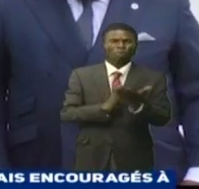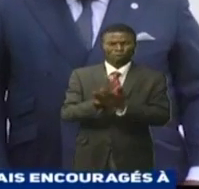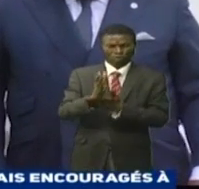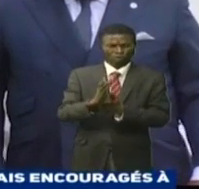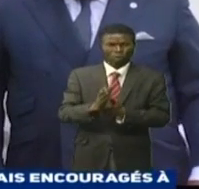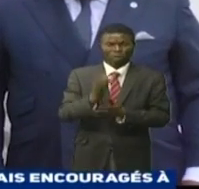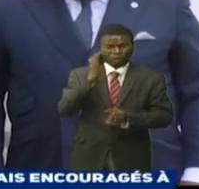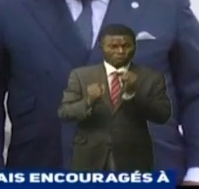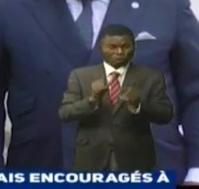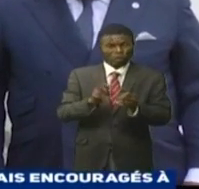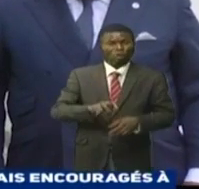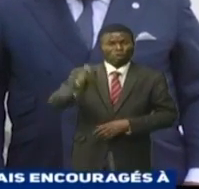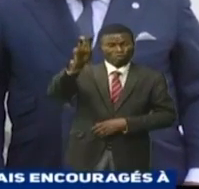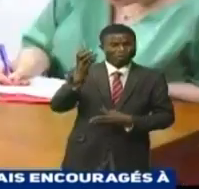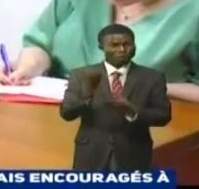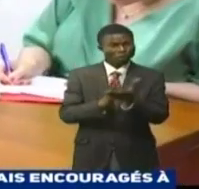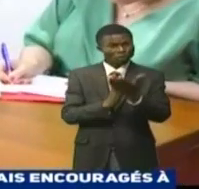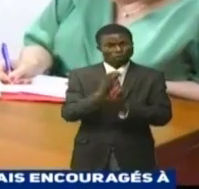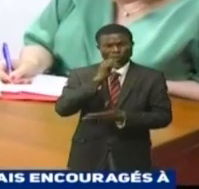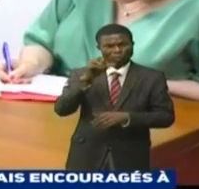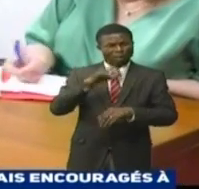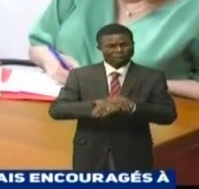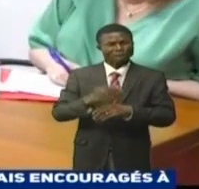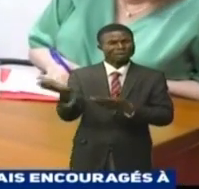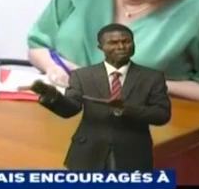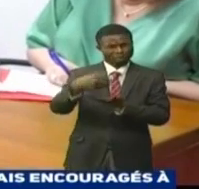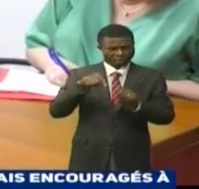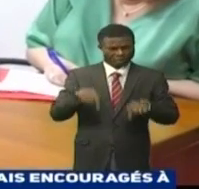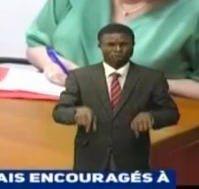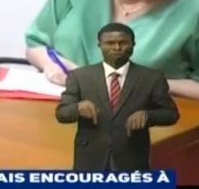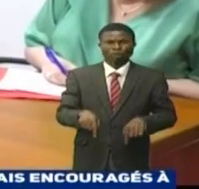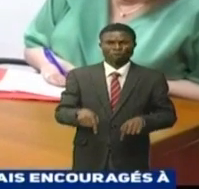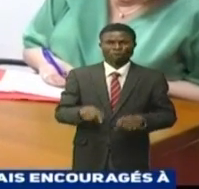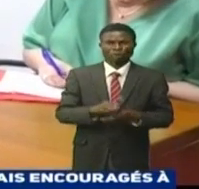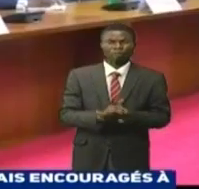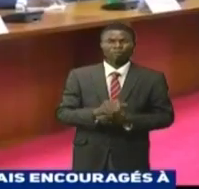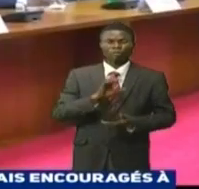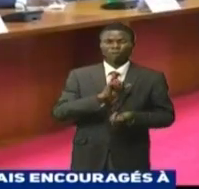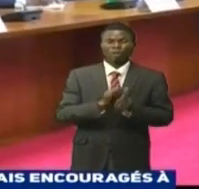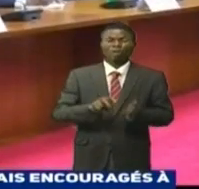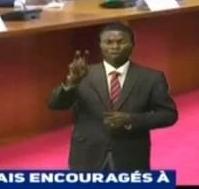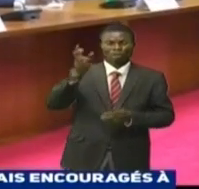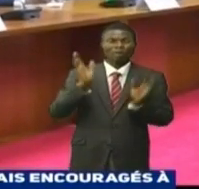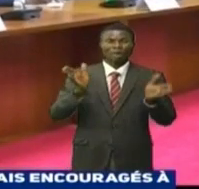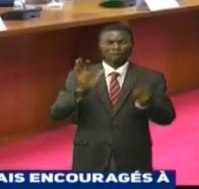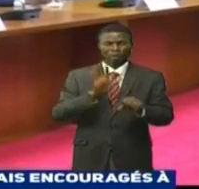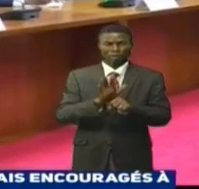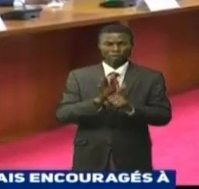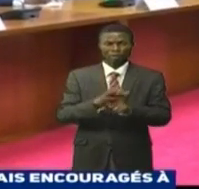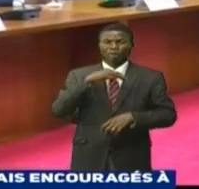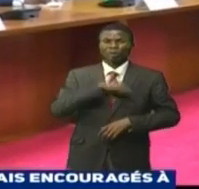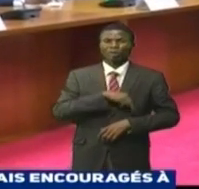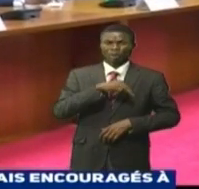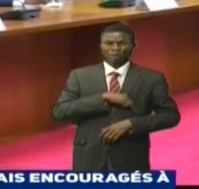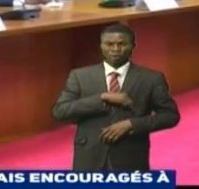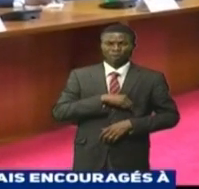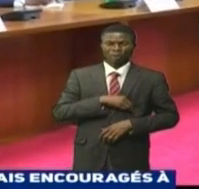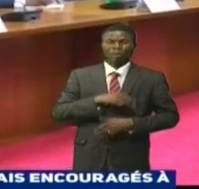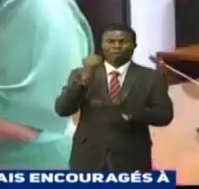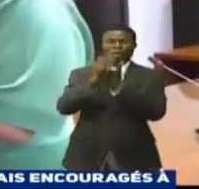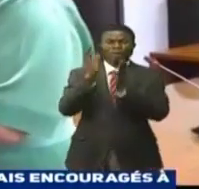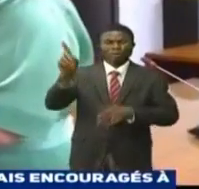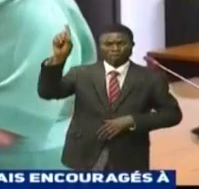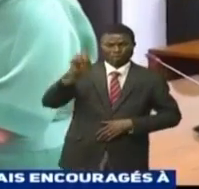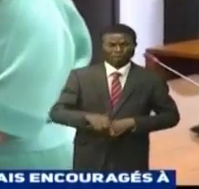les risques d'une migration clandestine l'immigration clandestine comporte de normes risques la mission de cette diplomate